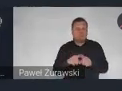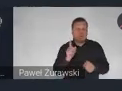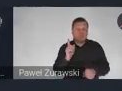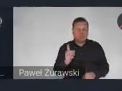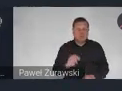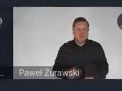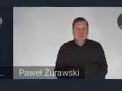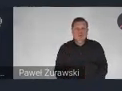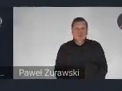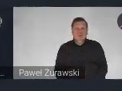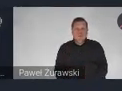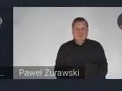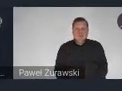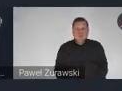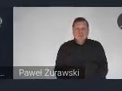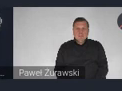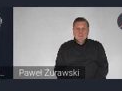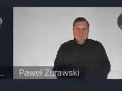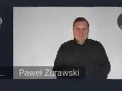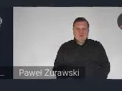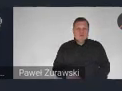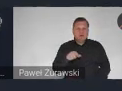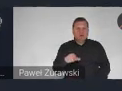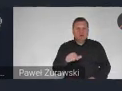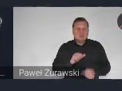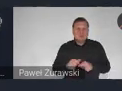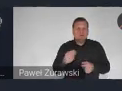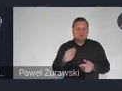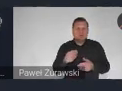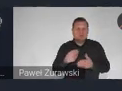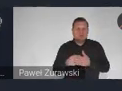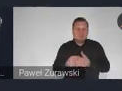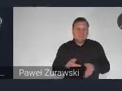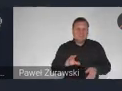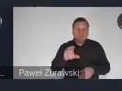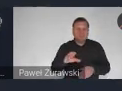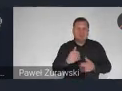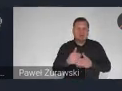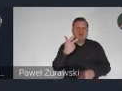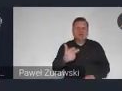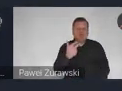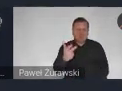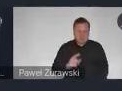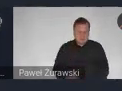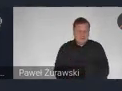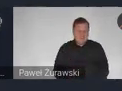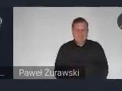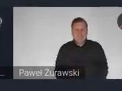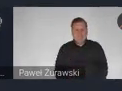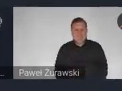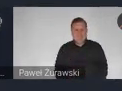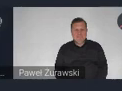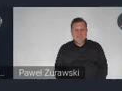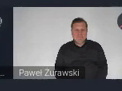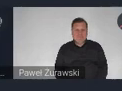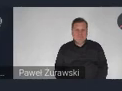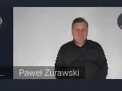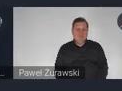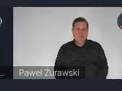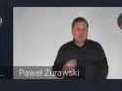przeznaczona Alokacja na trzy konkretne lata jest jeden